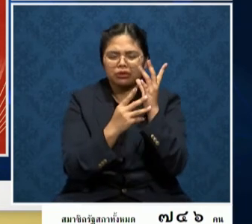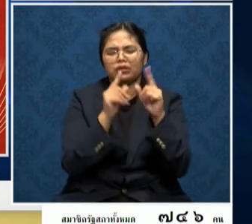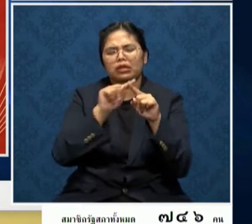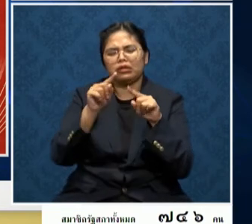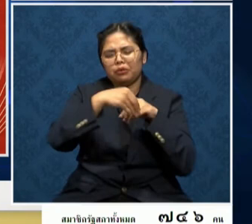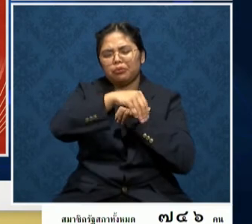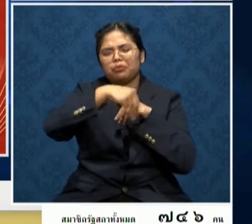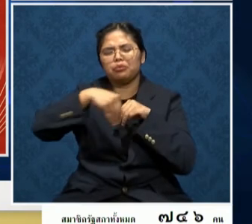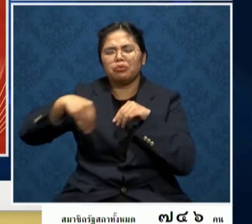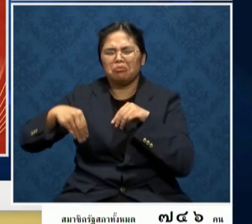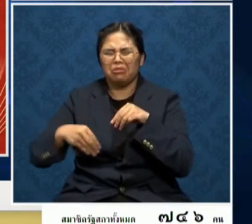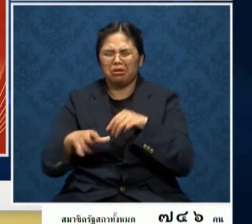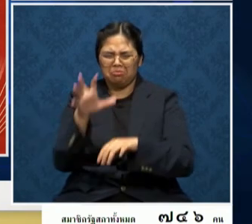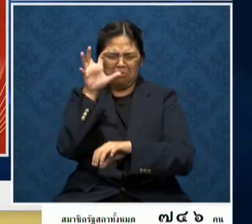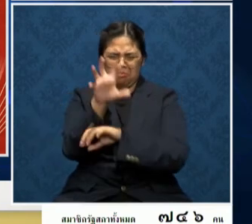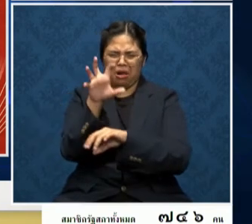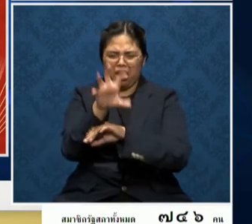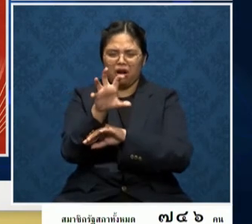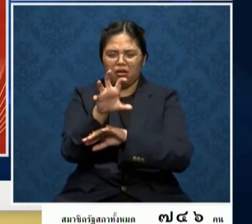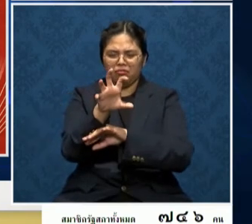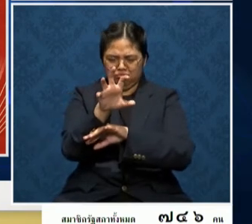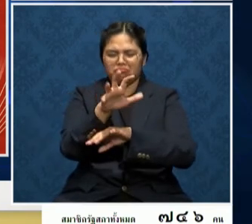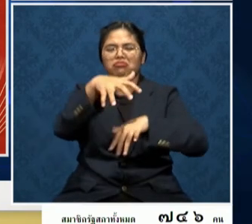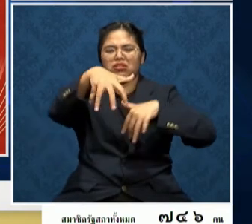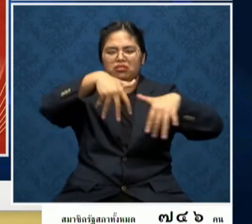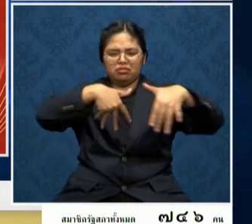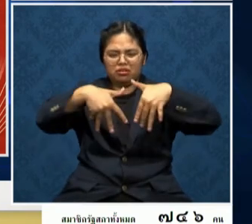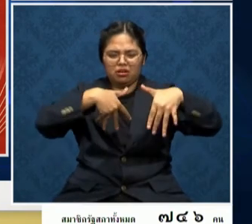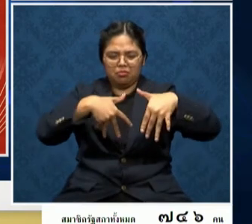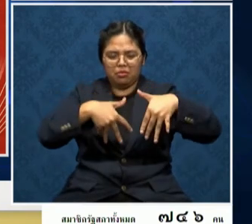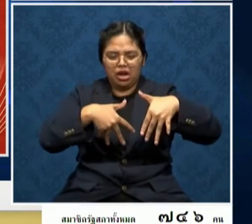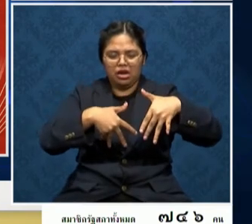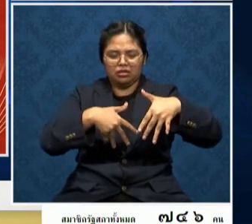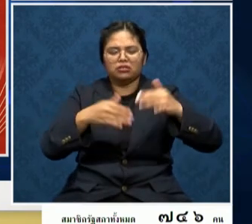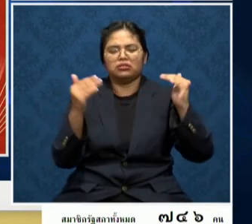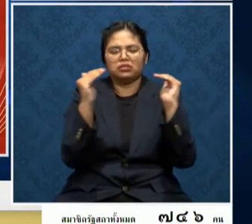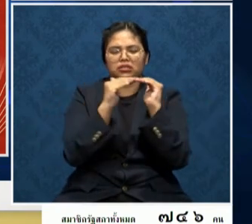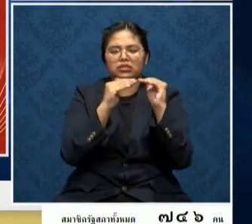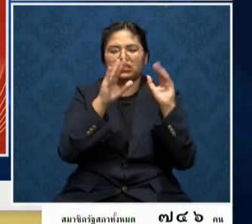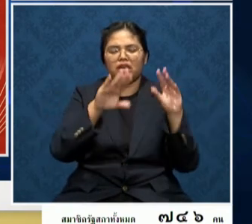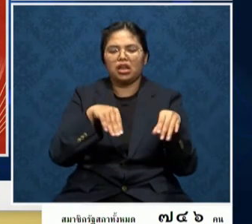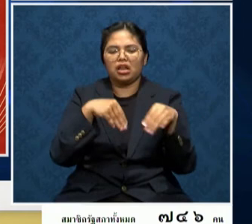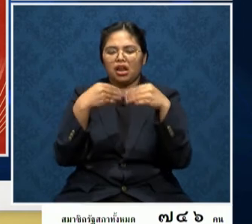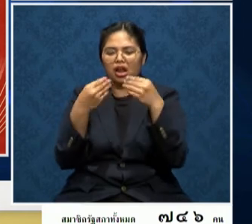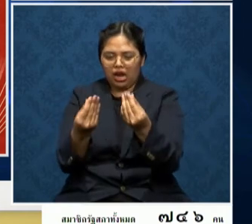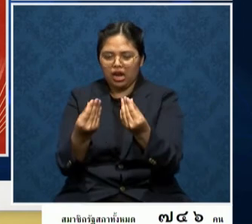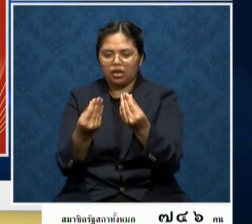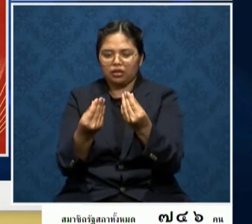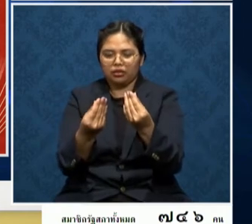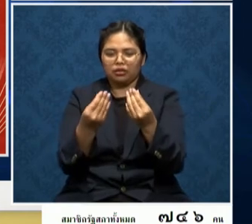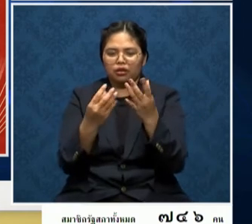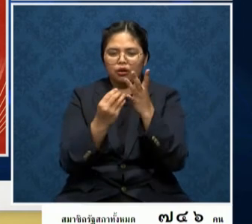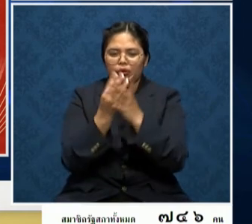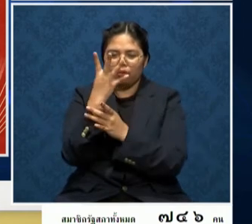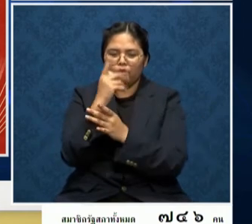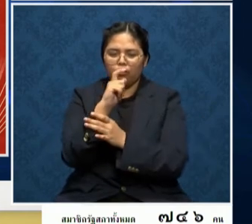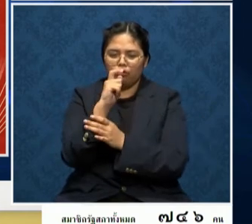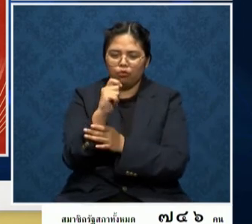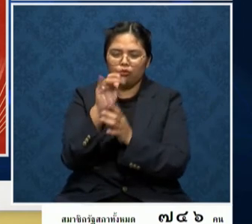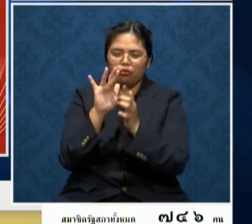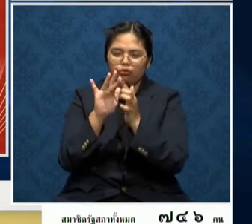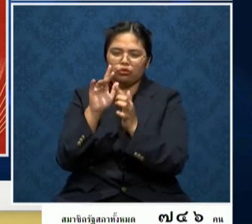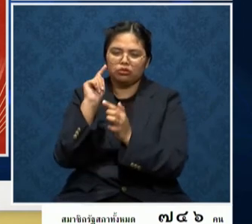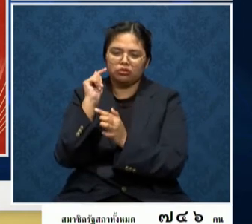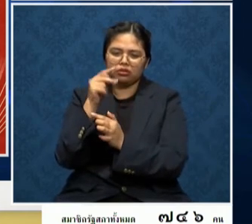ในเป็นการบังคับให้ชาวบ้านต้องยอมยกสิทธิ์ในที่ดินให้แก่กรมป่าไม้หรือกรมอุทยานแล้ว